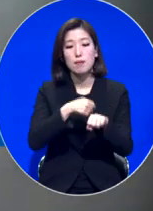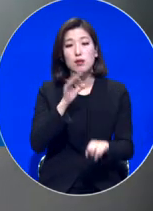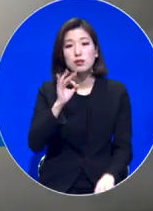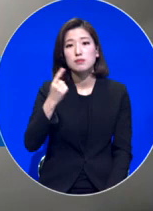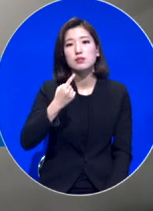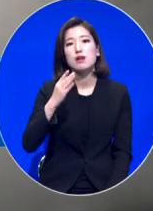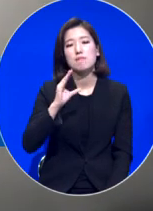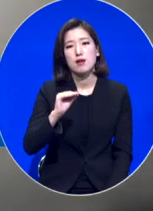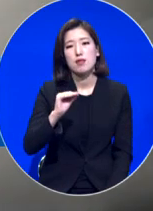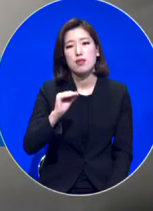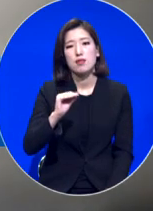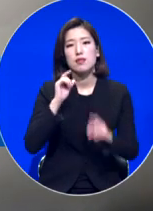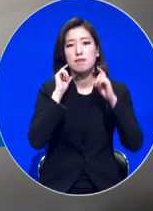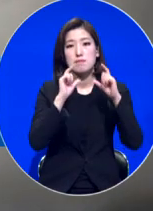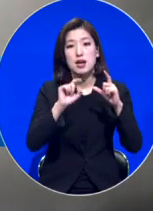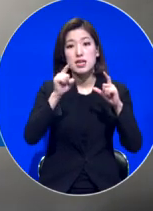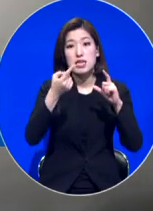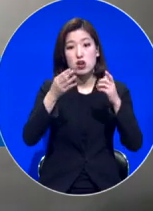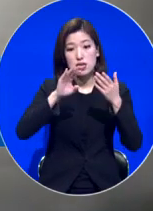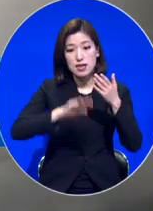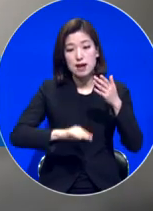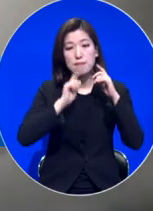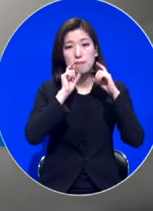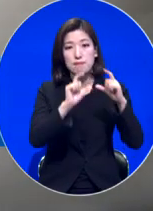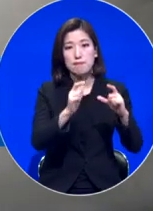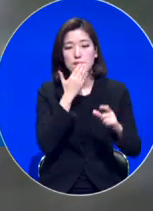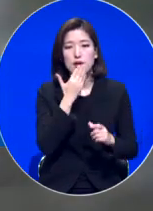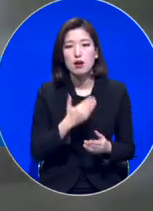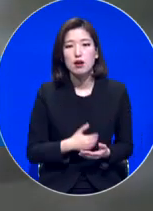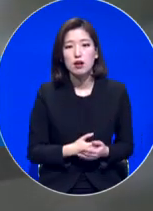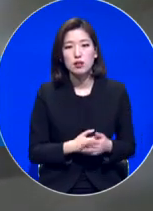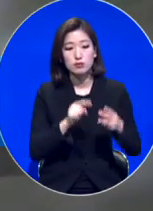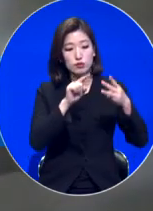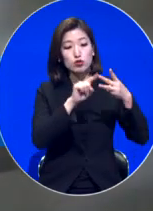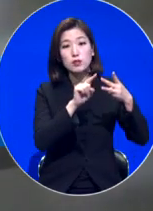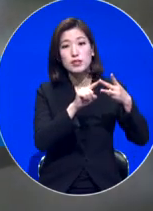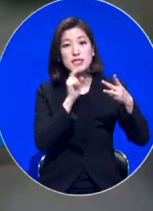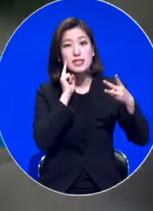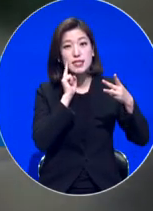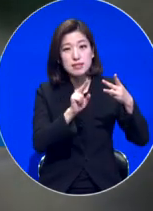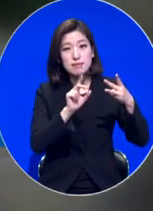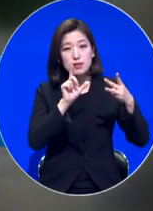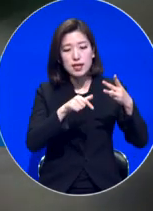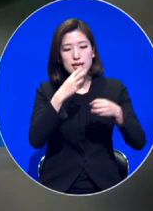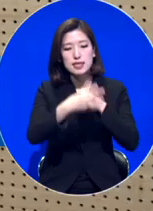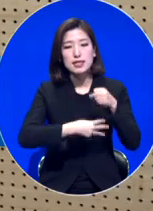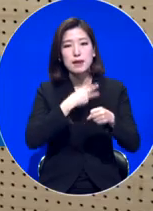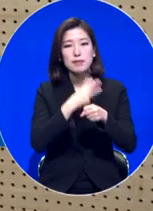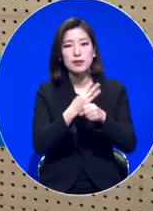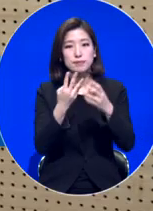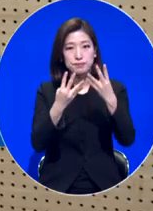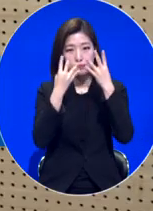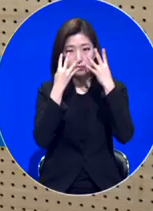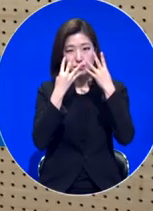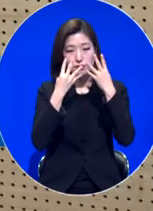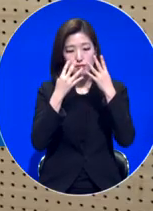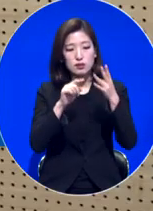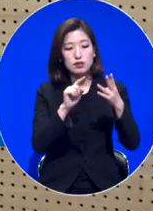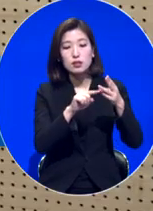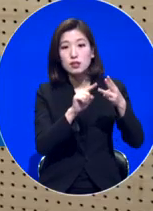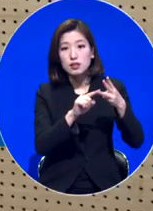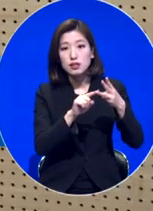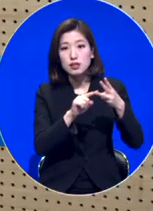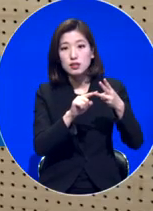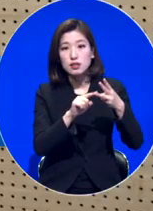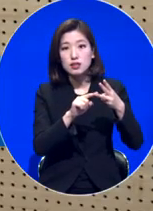이상 1억 원 이하의 벌금형, 만약에 중상해에 이르게 되었다면 3년 이상의 유기징역, 사망에 이르게 됐다면